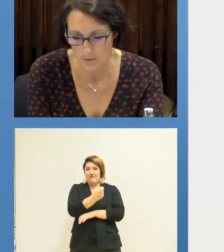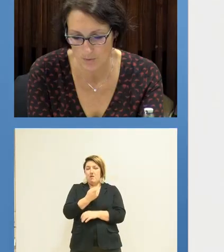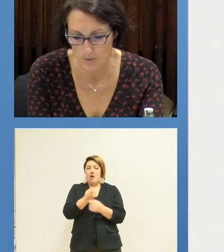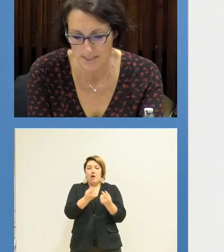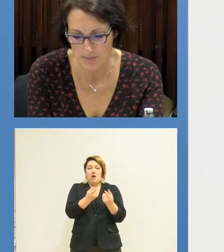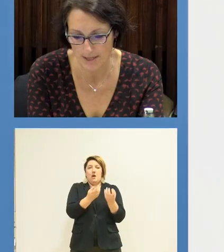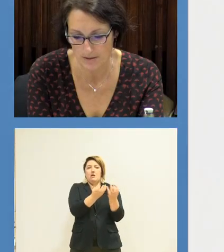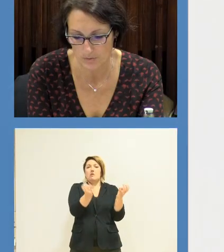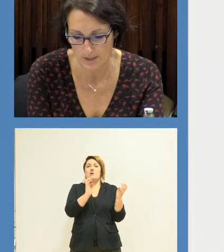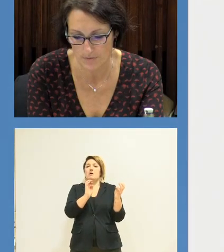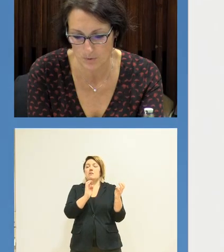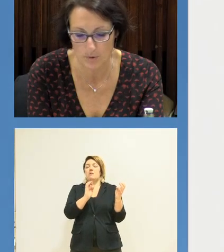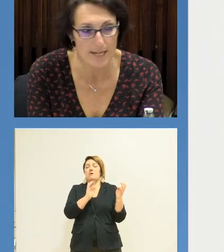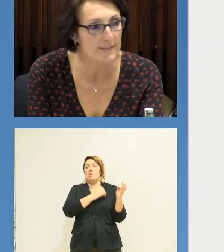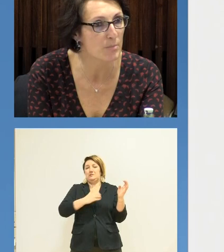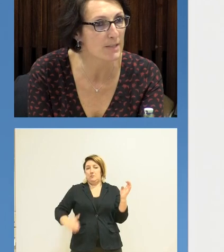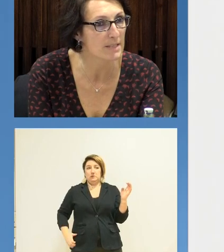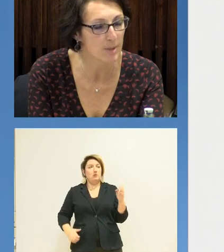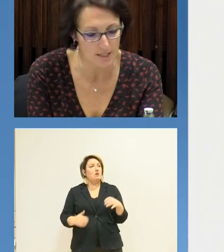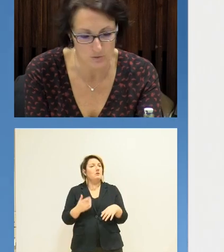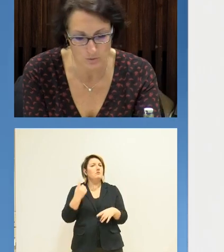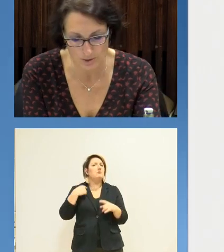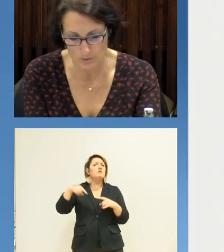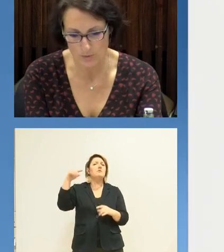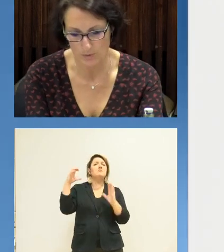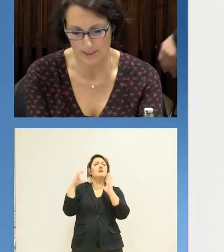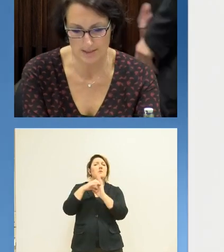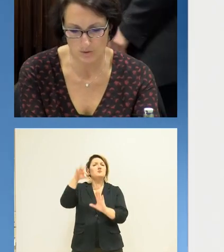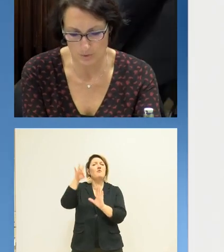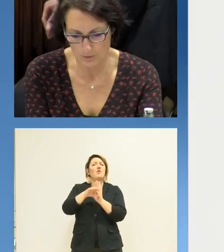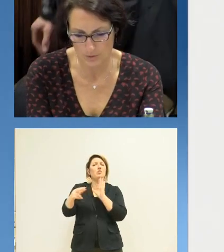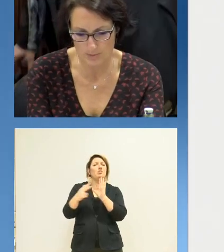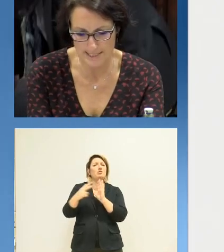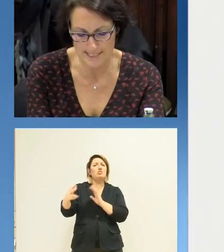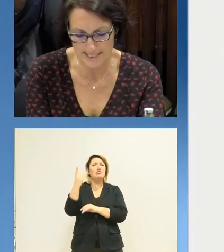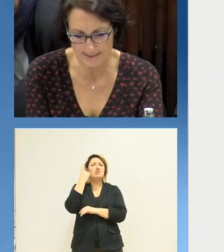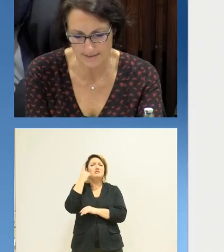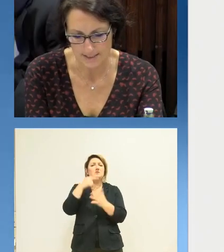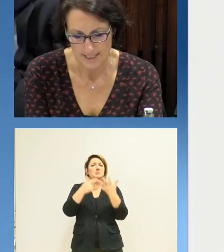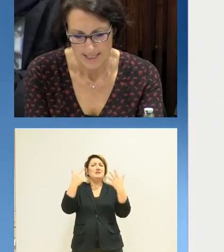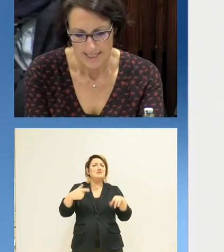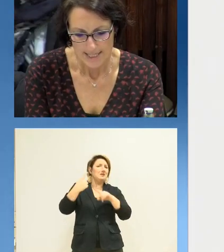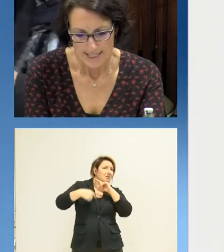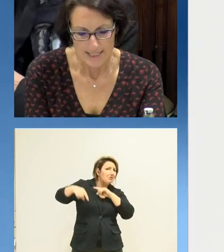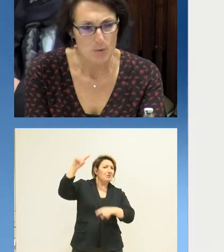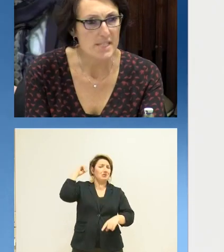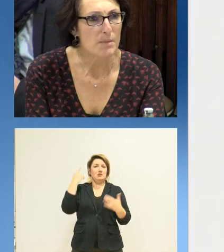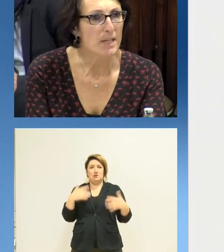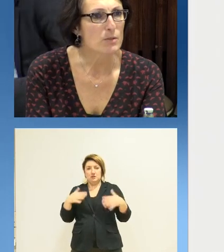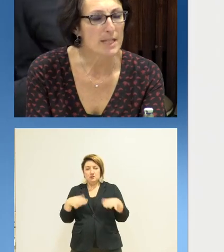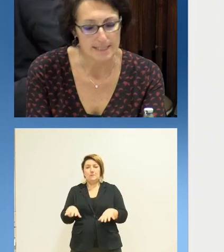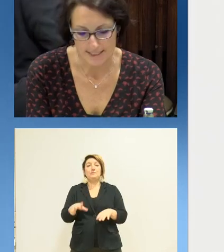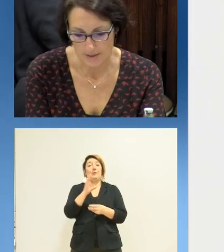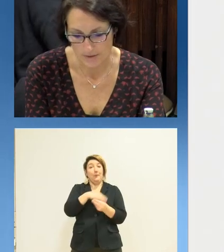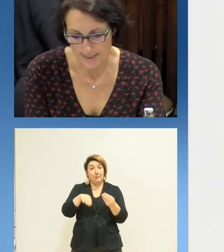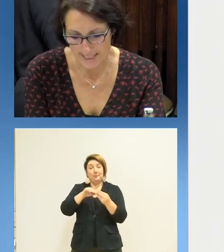conseil municipal nous l'avions acté par délibération au mois de décembre 2017 et de six